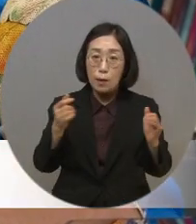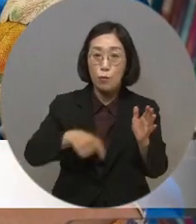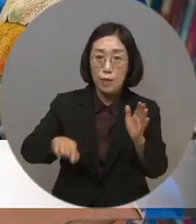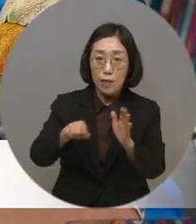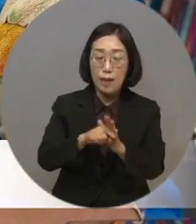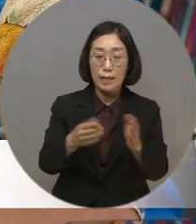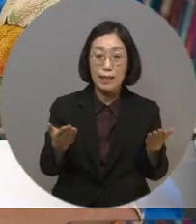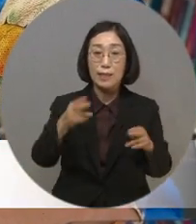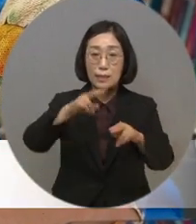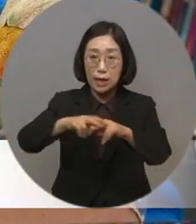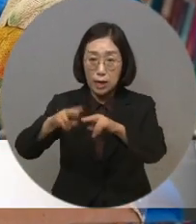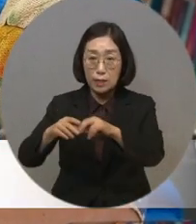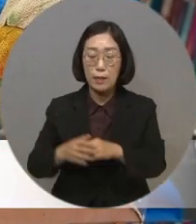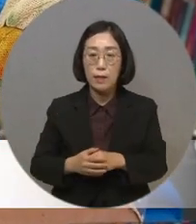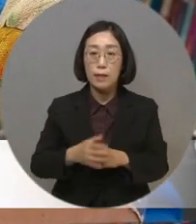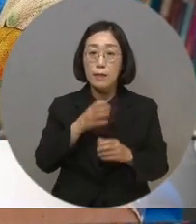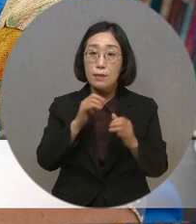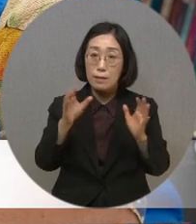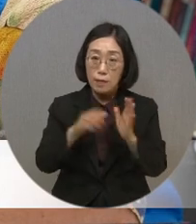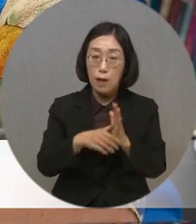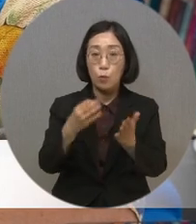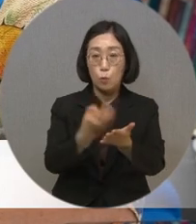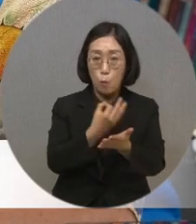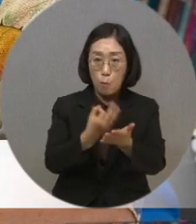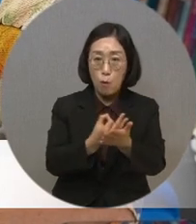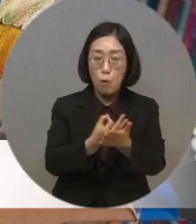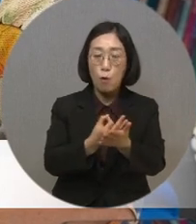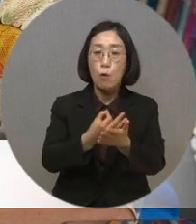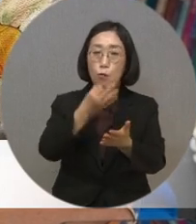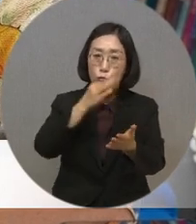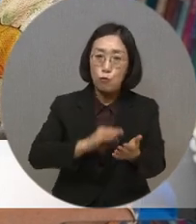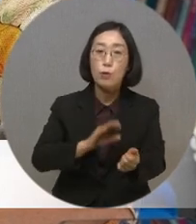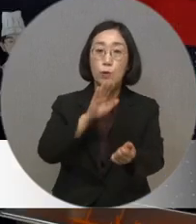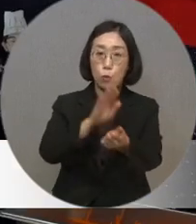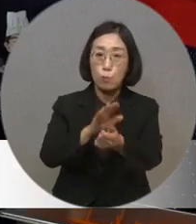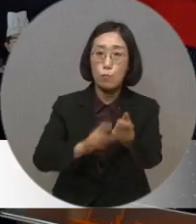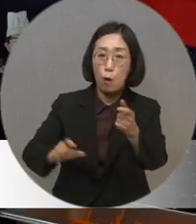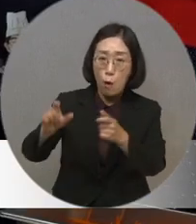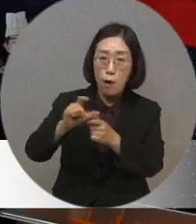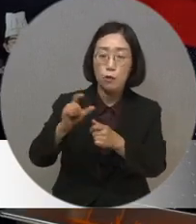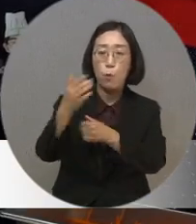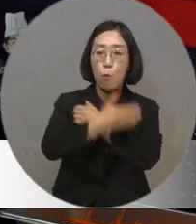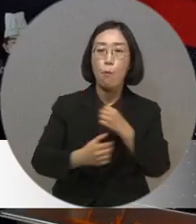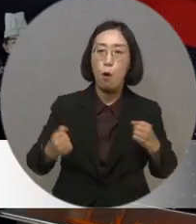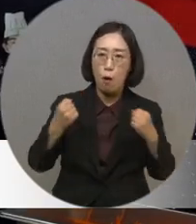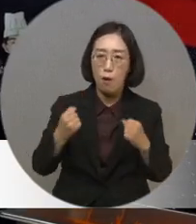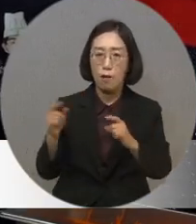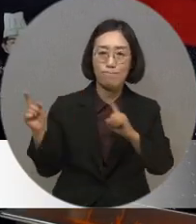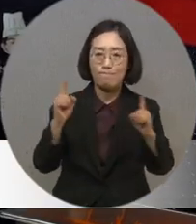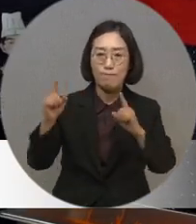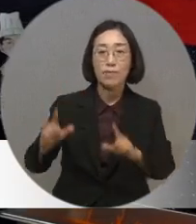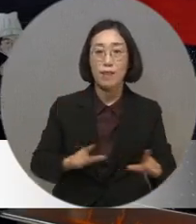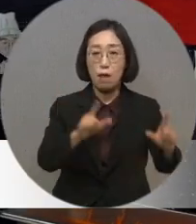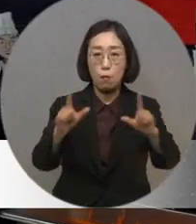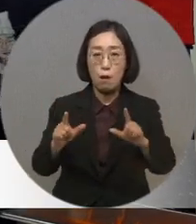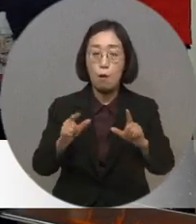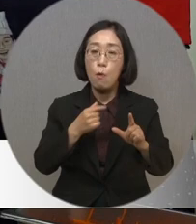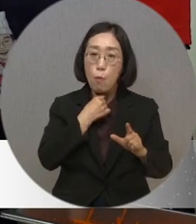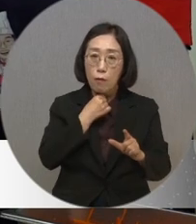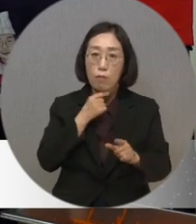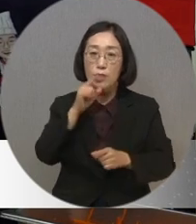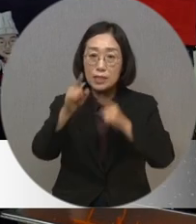노인 일자리는 노년기 소득 향상에 보탬이 될뿐만 아니라 건강과 활기를 져다 참여자들의